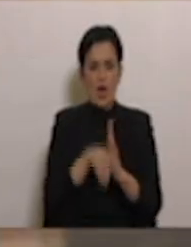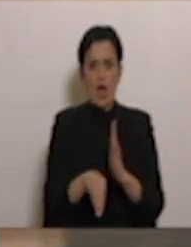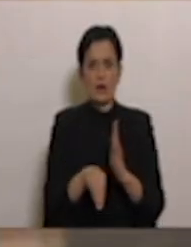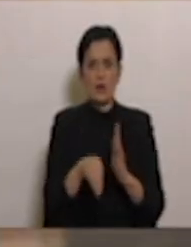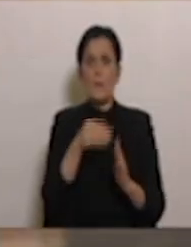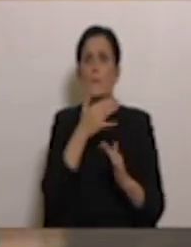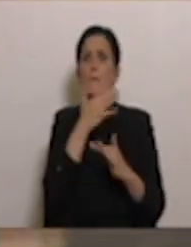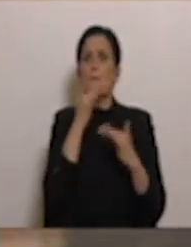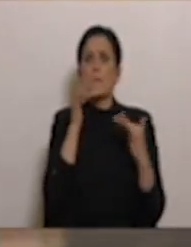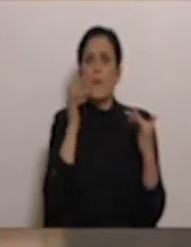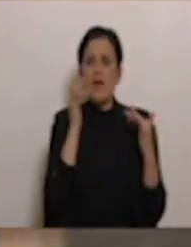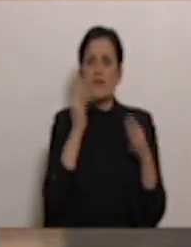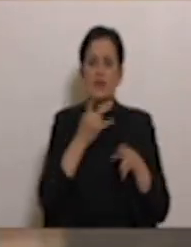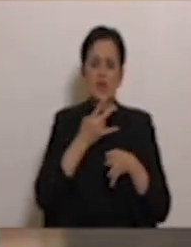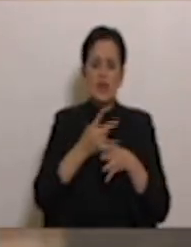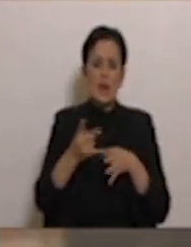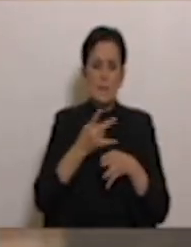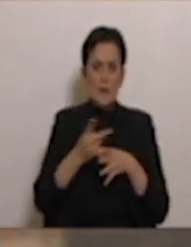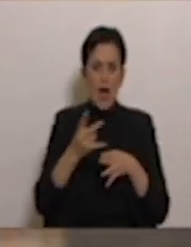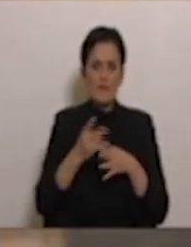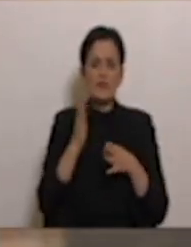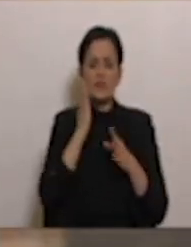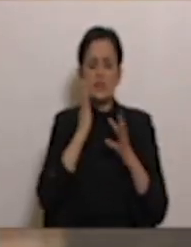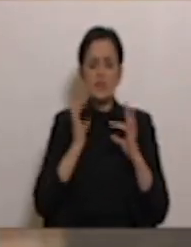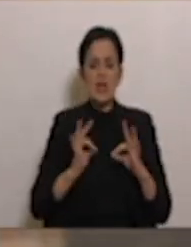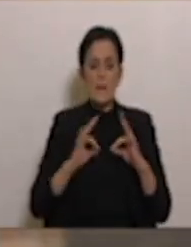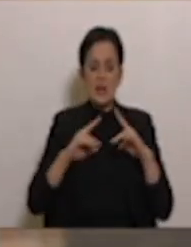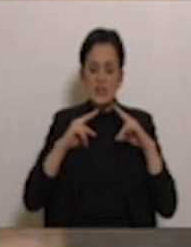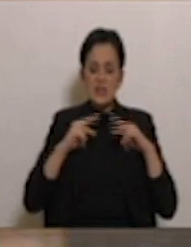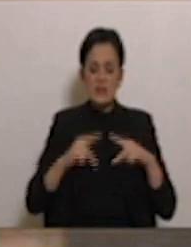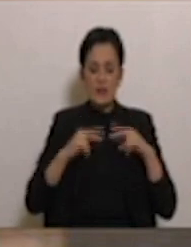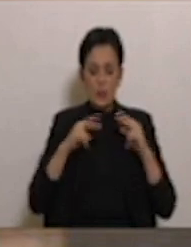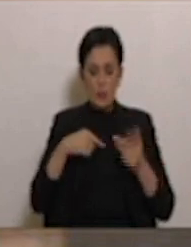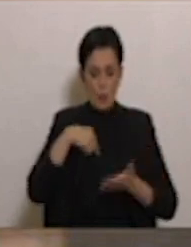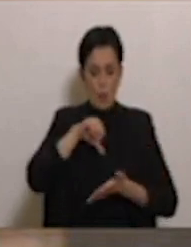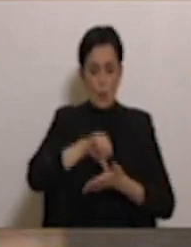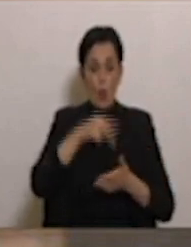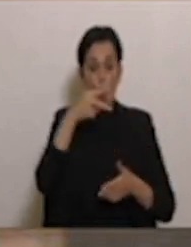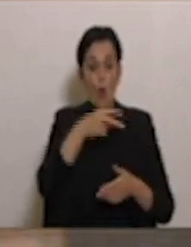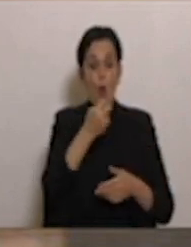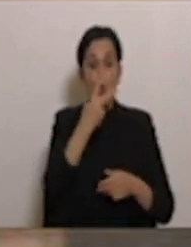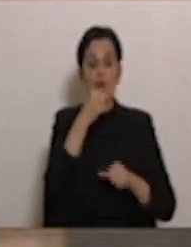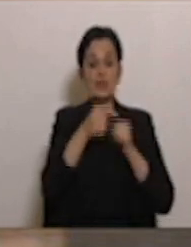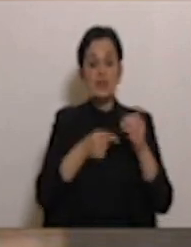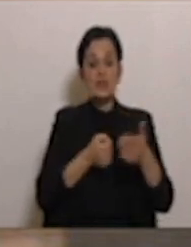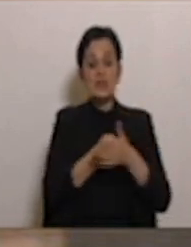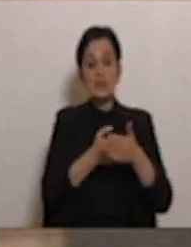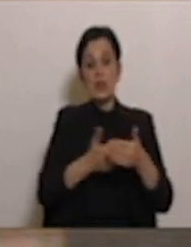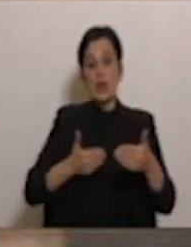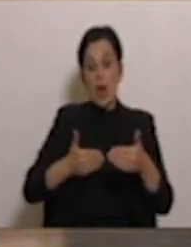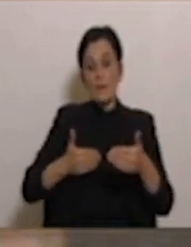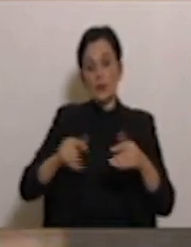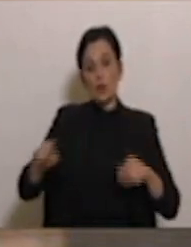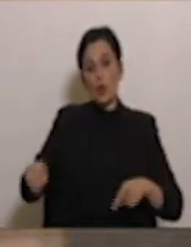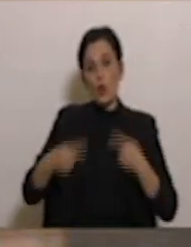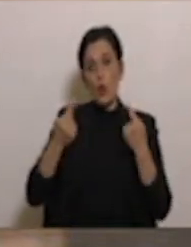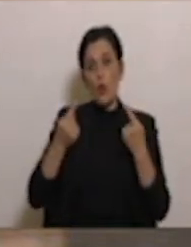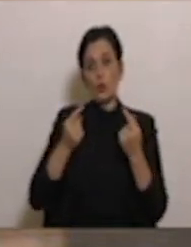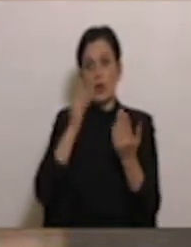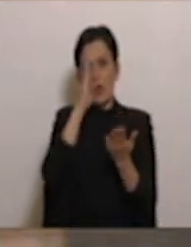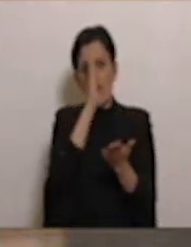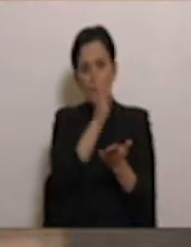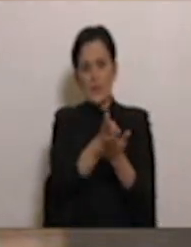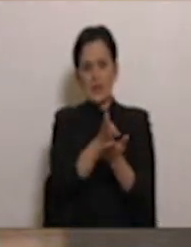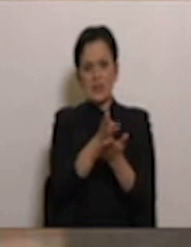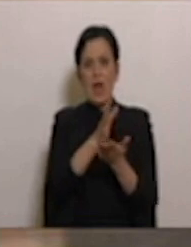ბევრი მავნე სამართლებრივი ცვლილების მომსწრევა, რომელიც 2012 წლამდე ხორციელდებოდა. როდესაც პირდაპირ